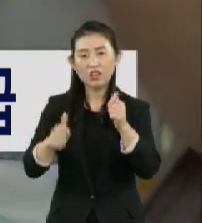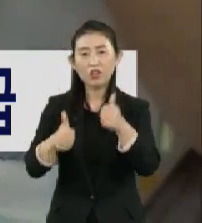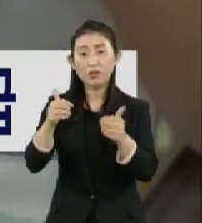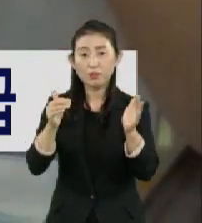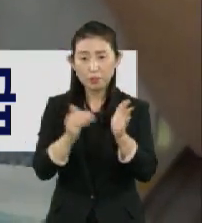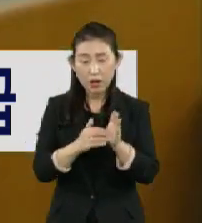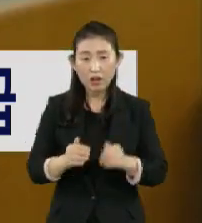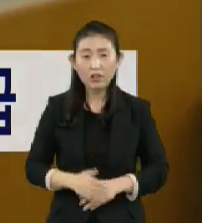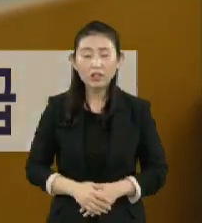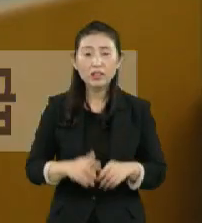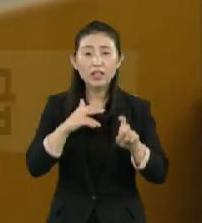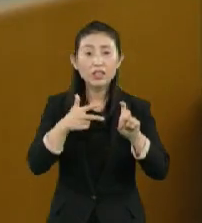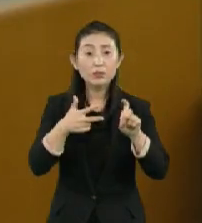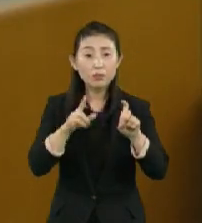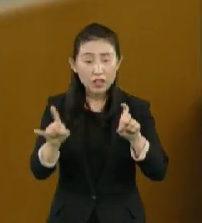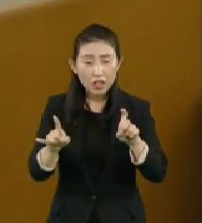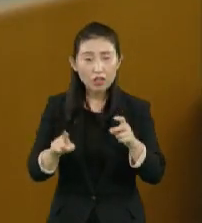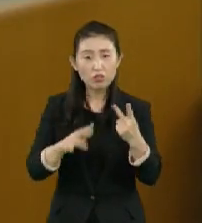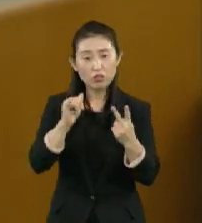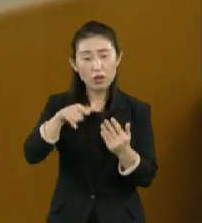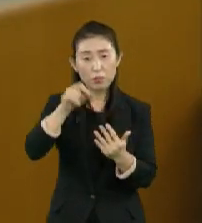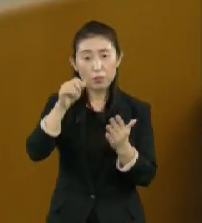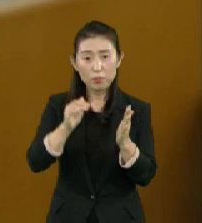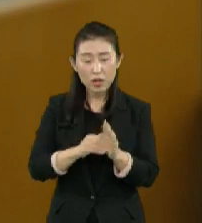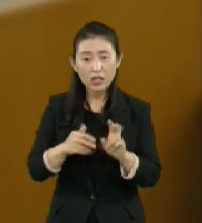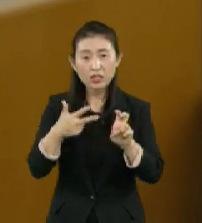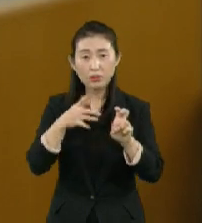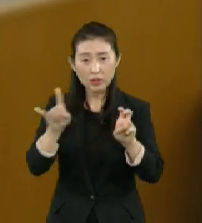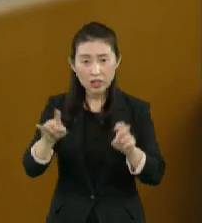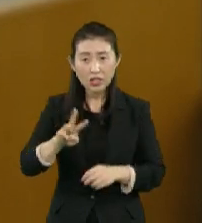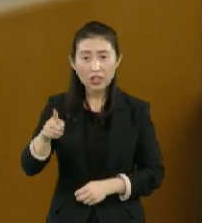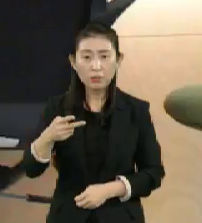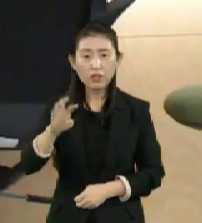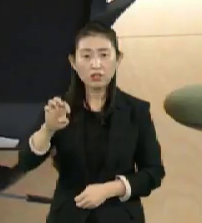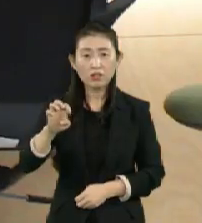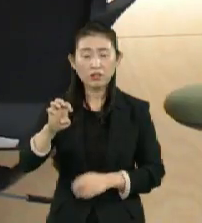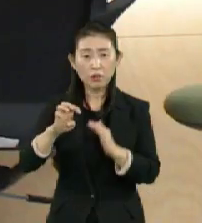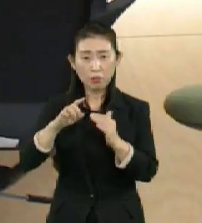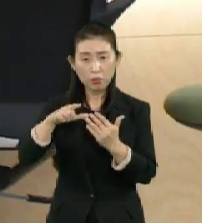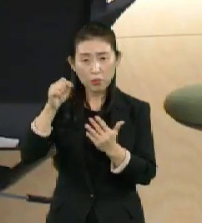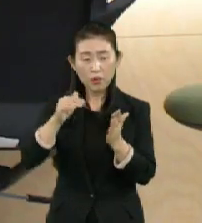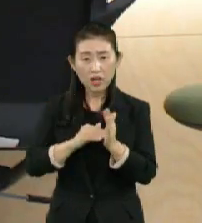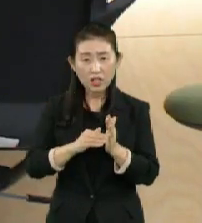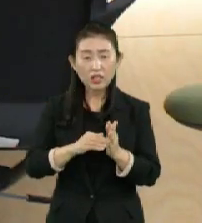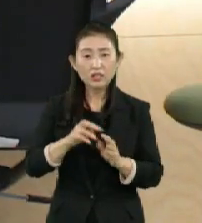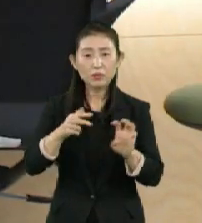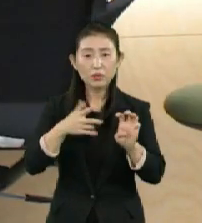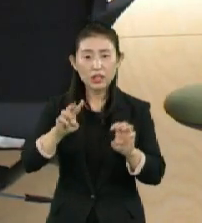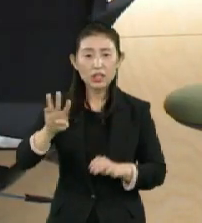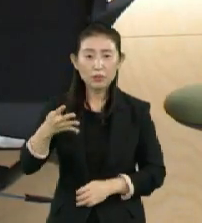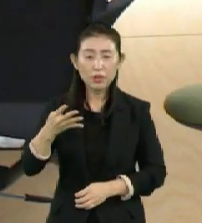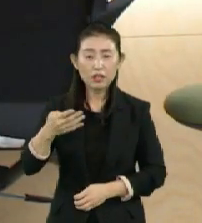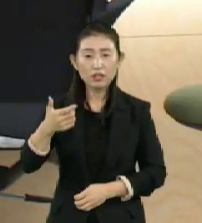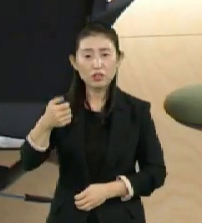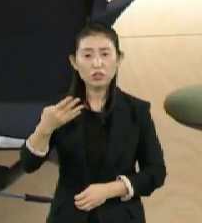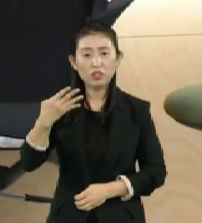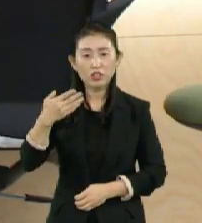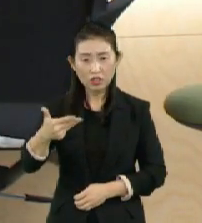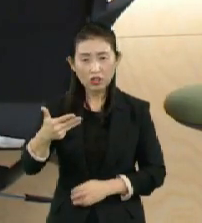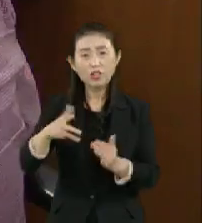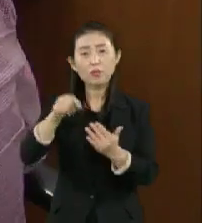경쟁률을 보였으며 연령대별로는 10대 2명, 20대 230명, 30대